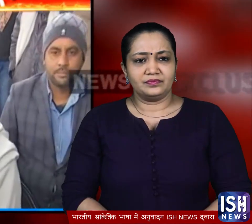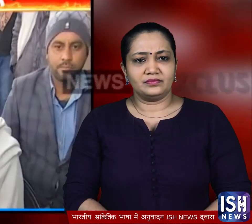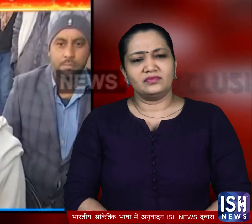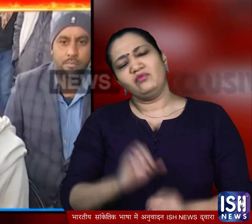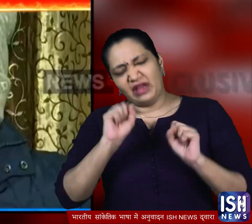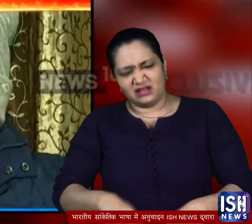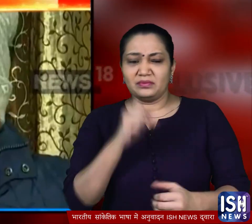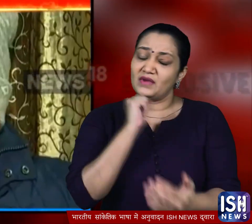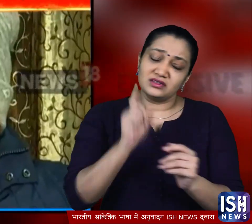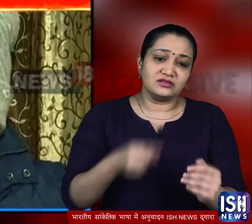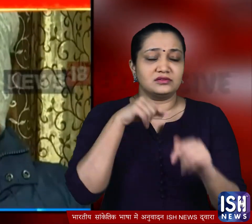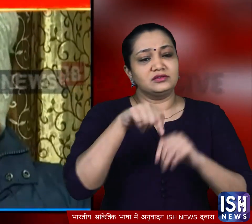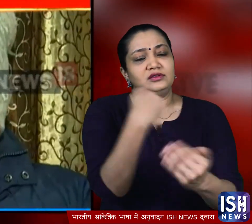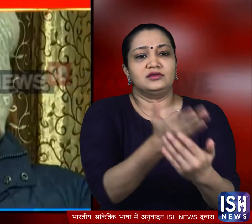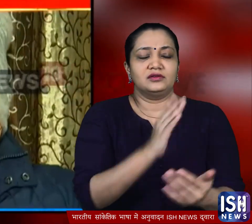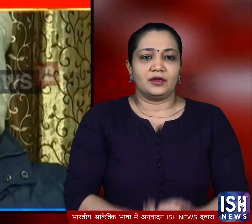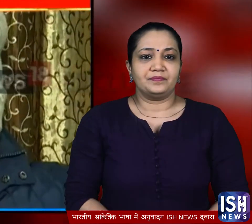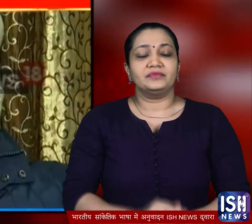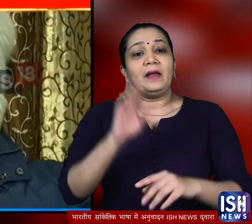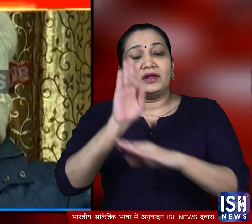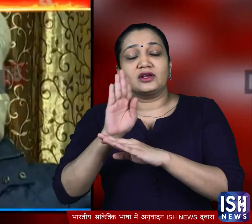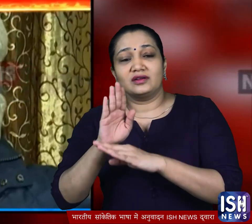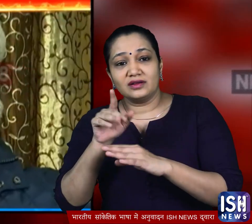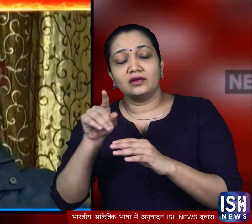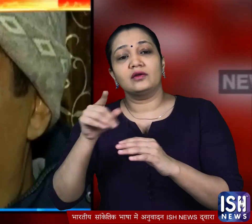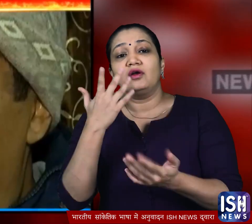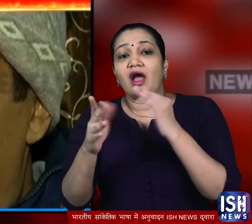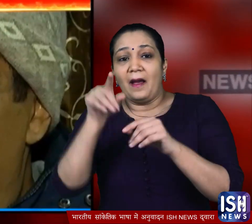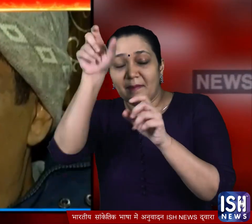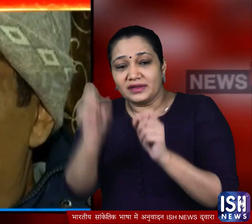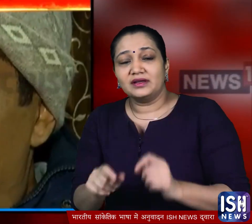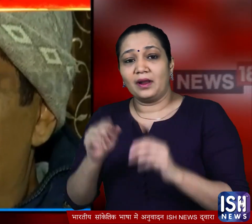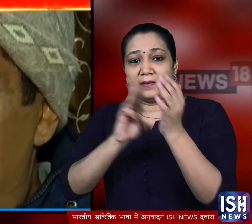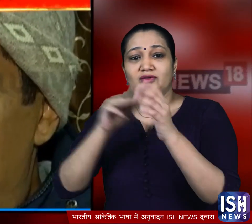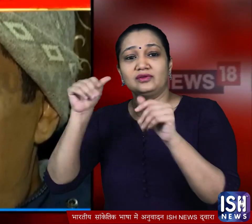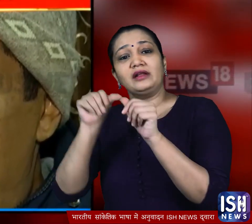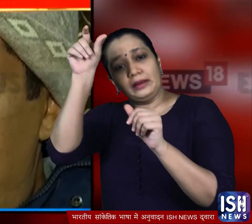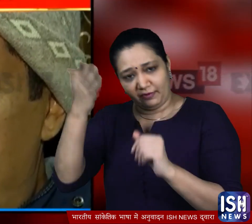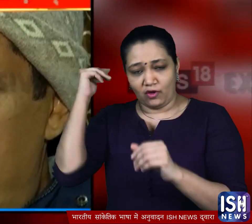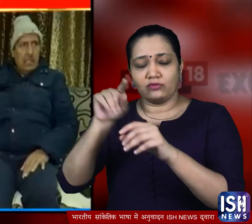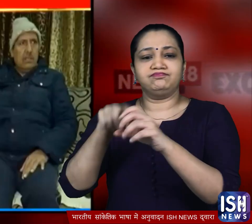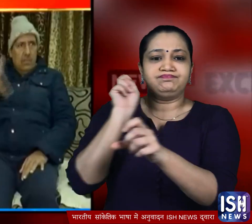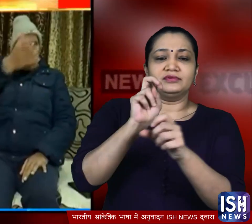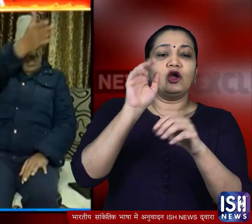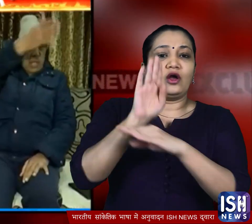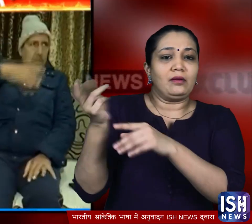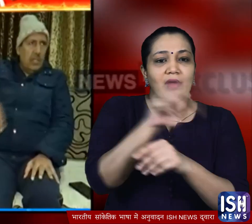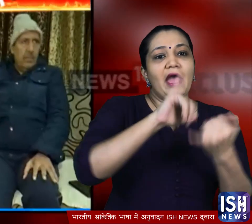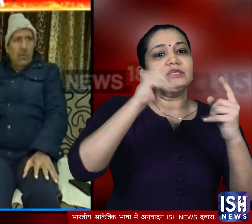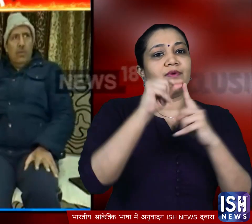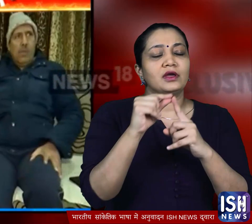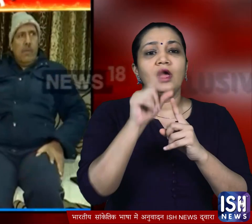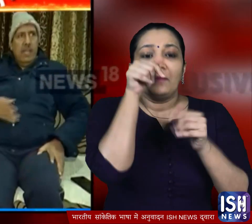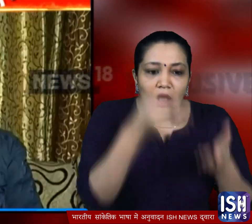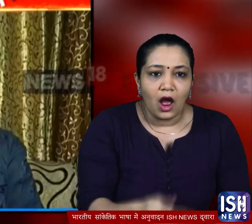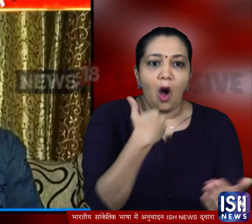अच्छा लड़ेंगे। इमरान मसूद के साथ कांग्रेस विधायक मसूद अख्तर भी कांग्रेस छोड़कर समाजवादी पार्टी में शामिल हुए थे, लेकिन समाजवादी पार्टी ने दोनों